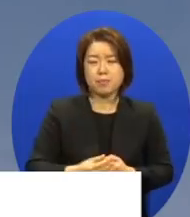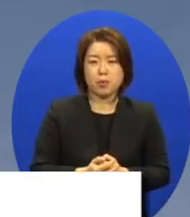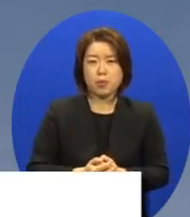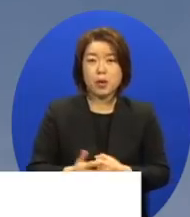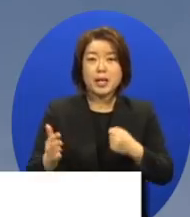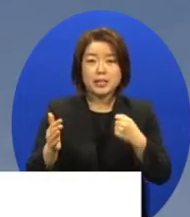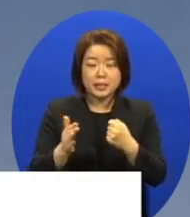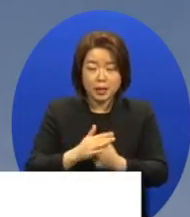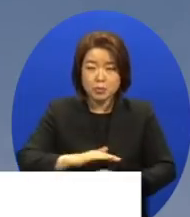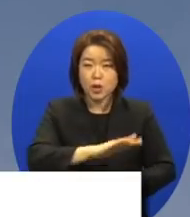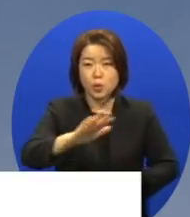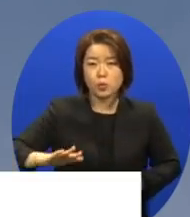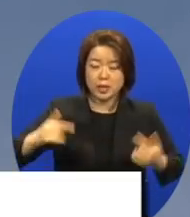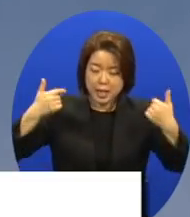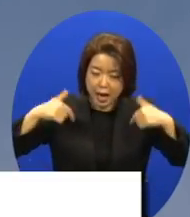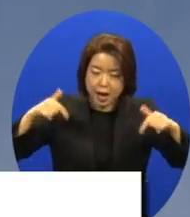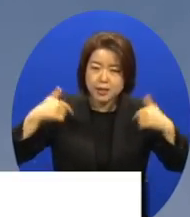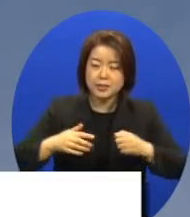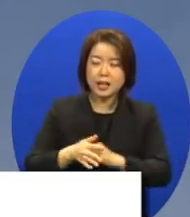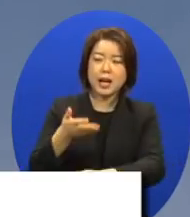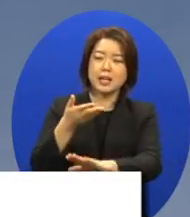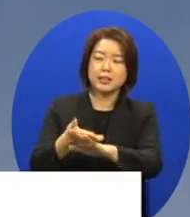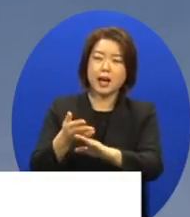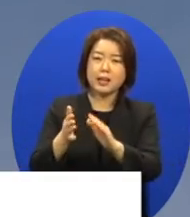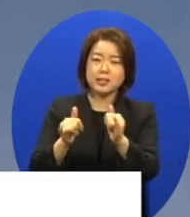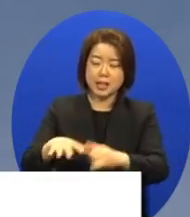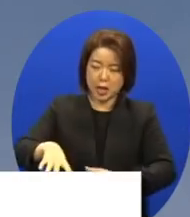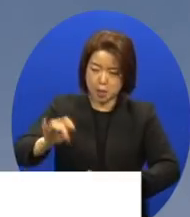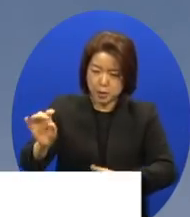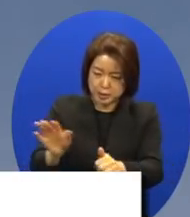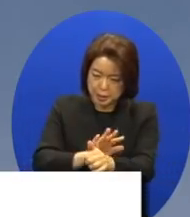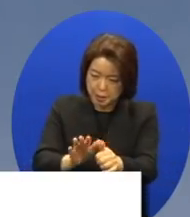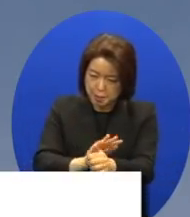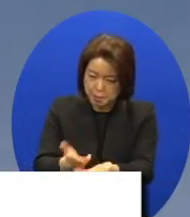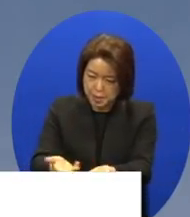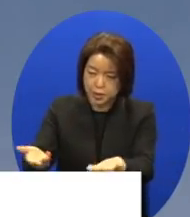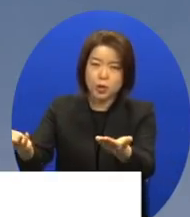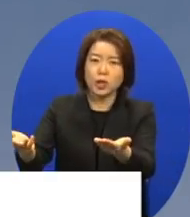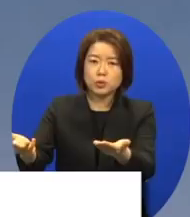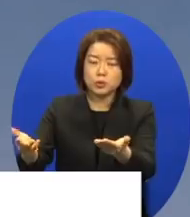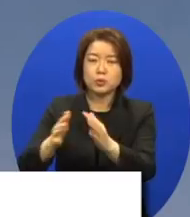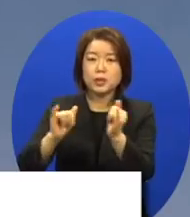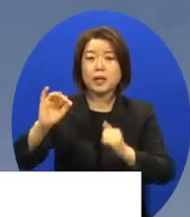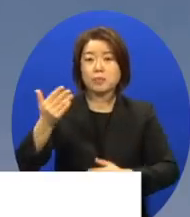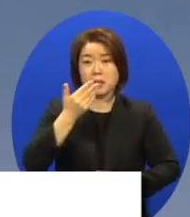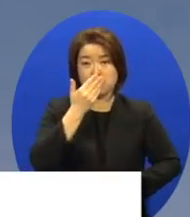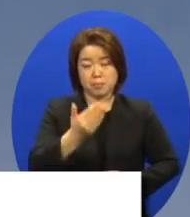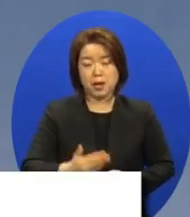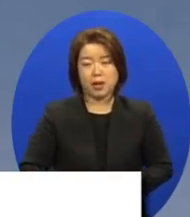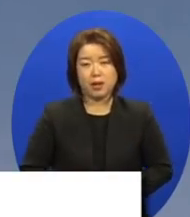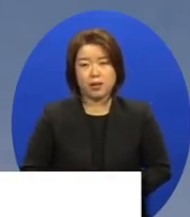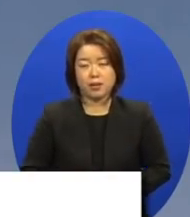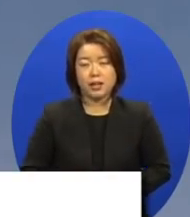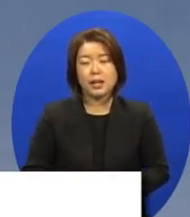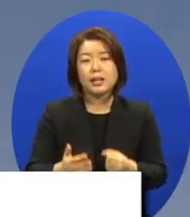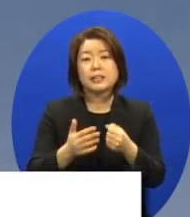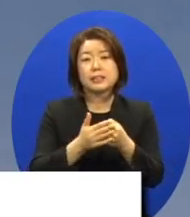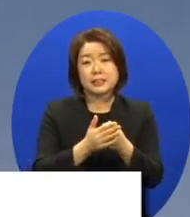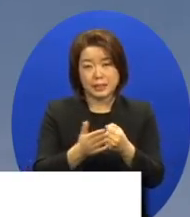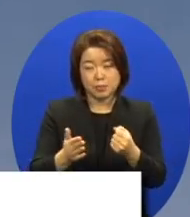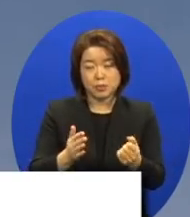항상 다른 사람을 먼저 배려하는 사람이 될 수 있다는 겁니다 그러니